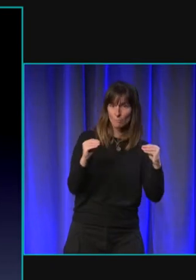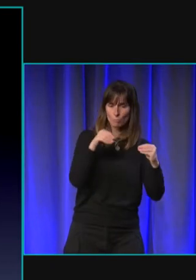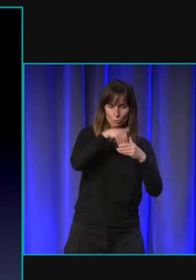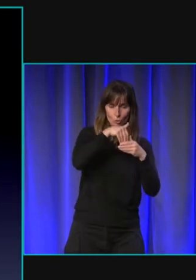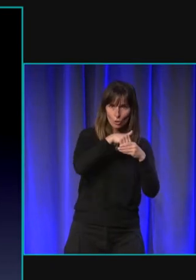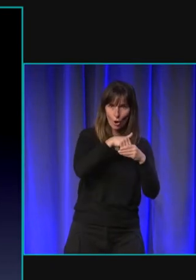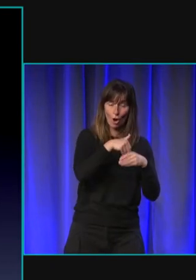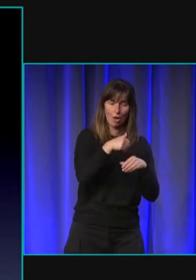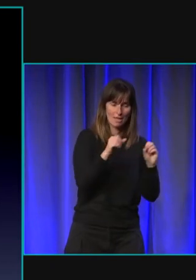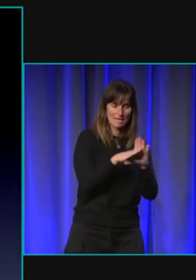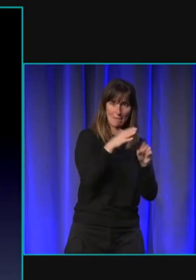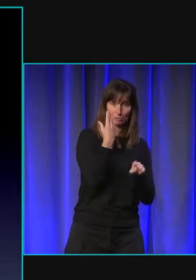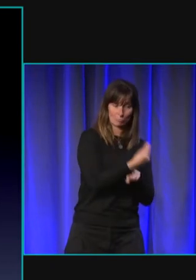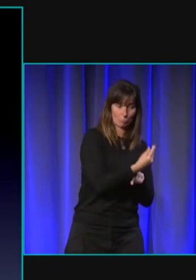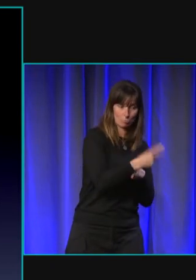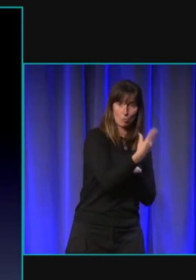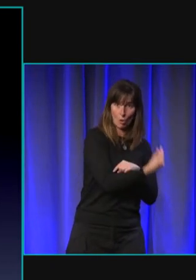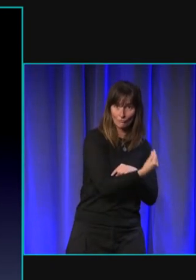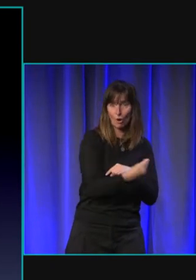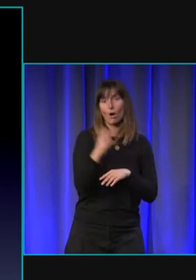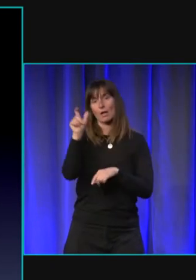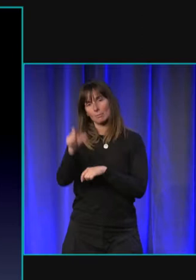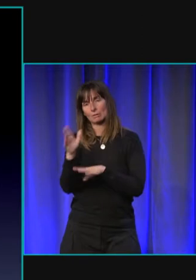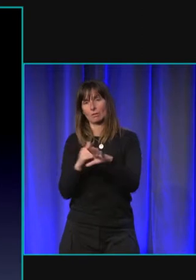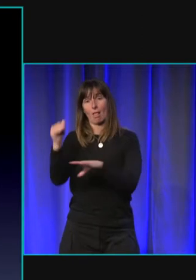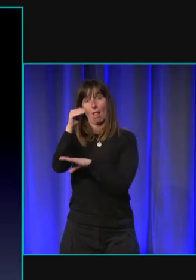les enfants et les athlètes entraînés en endurance.